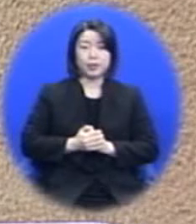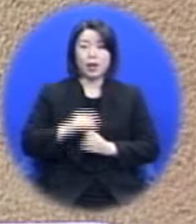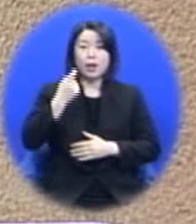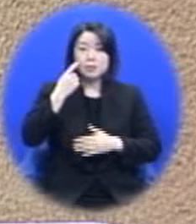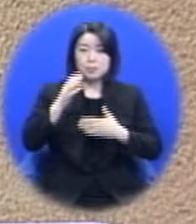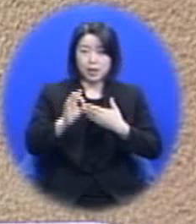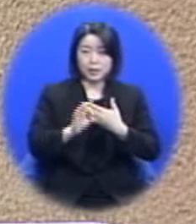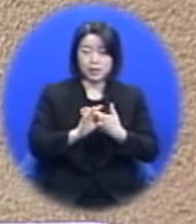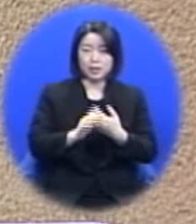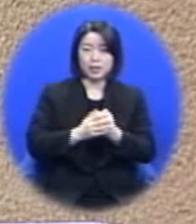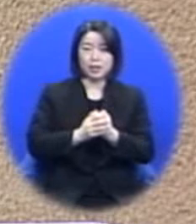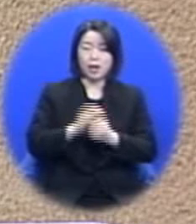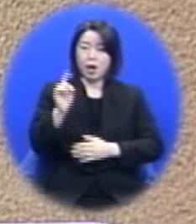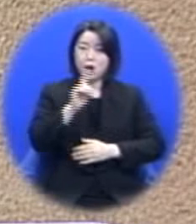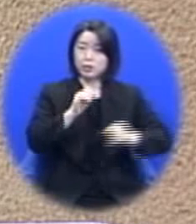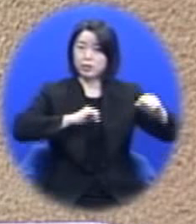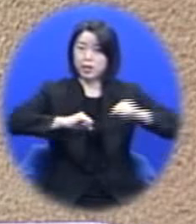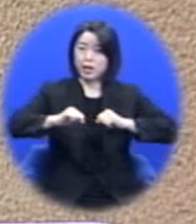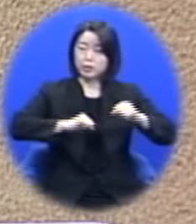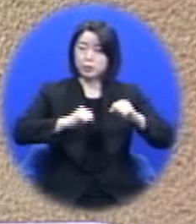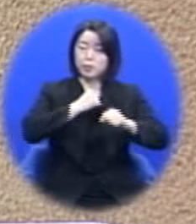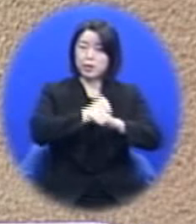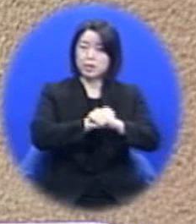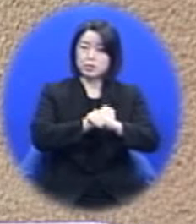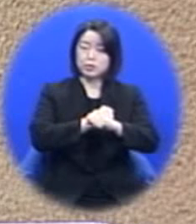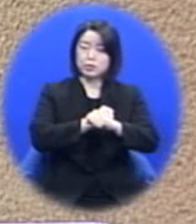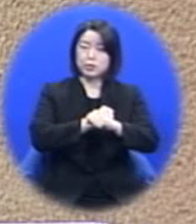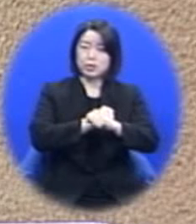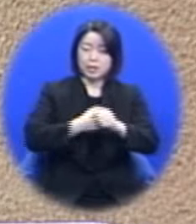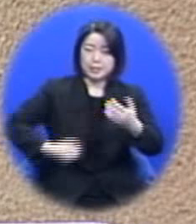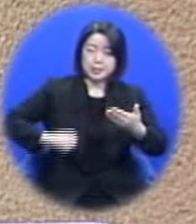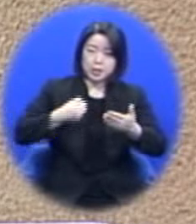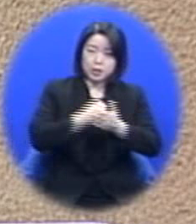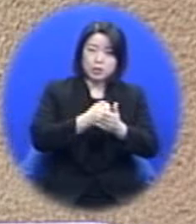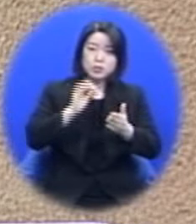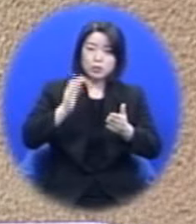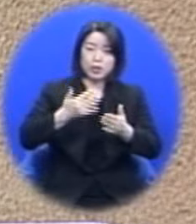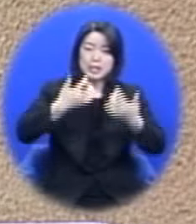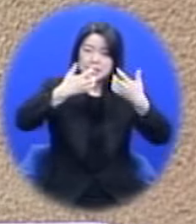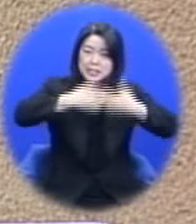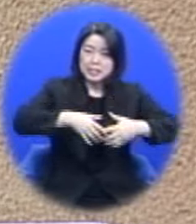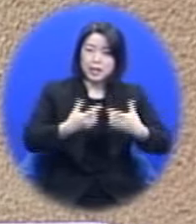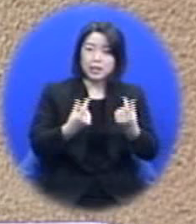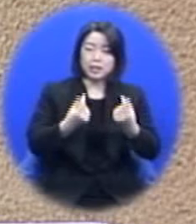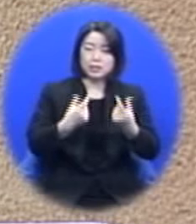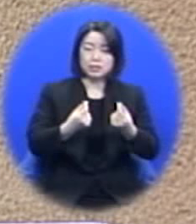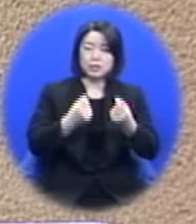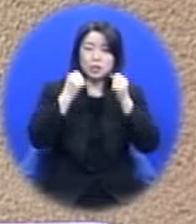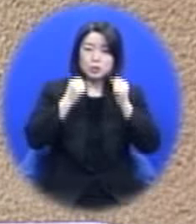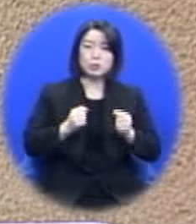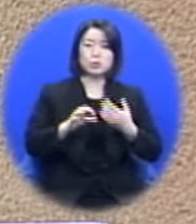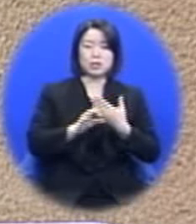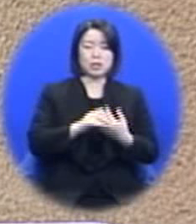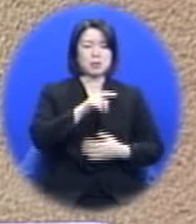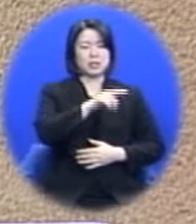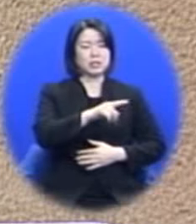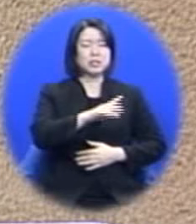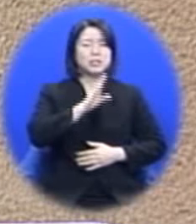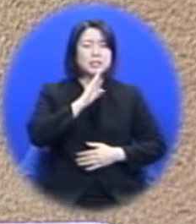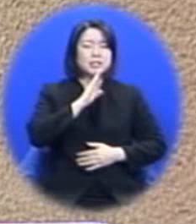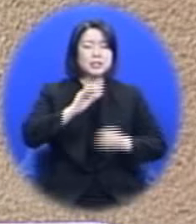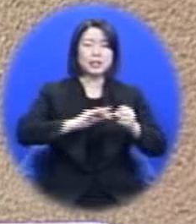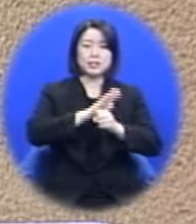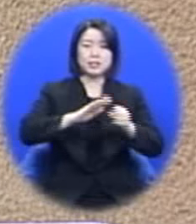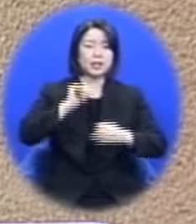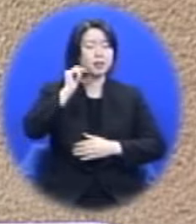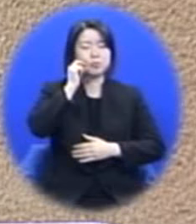만약에 어떤 행동을 하도록 결정되어 있는 기계 같은 존재라면 그는 진정한 사랑을 할 수